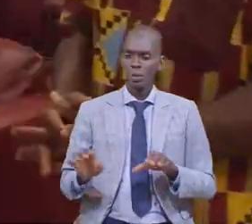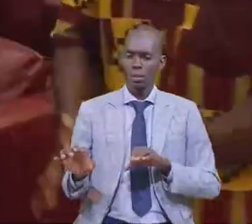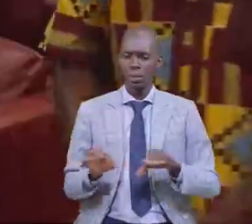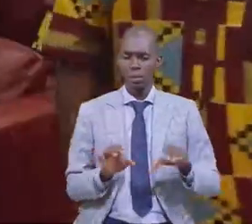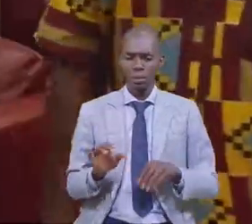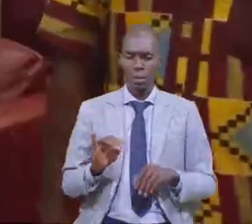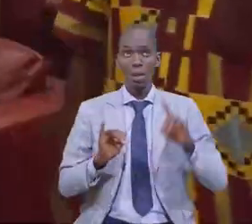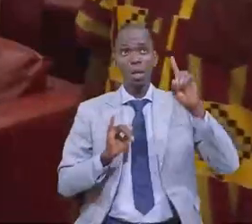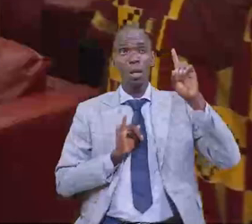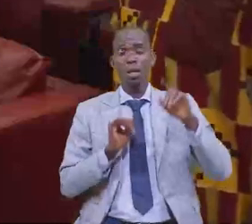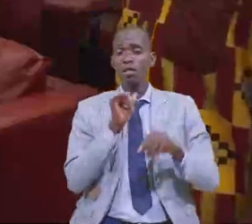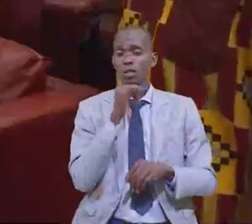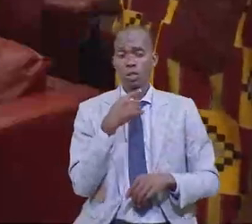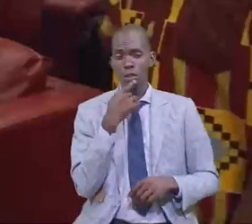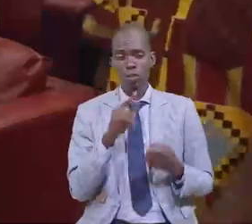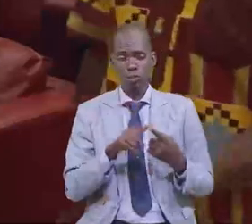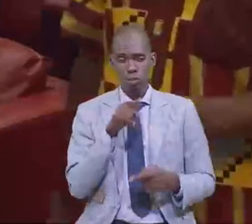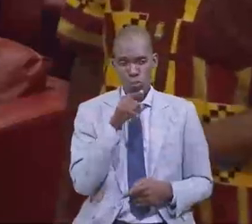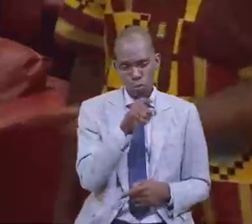Ne t'ai-je pas dit,